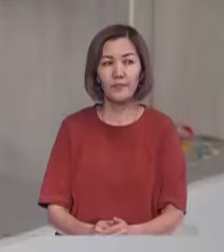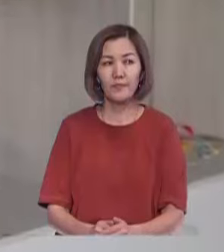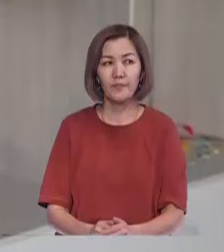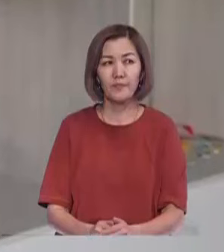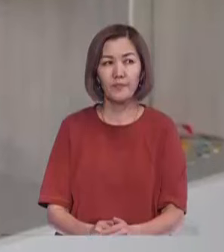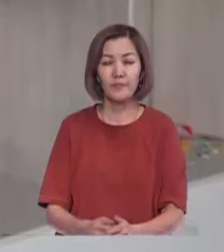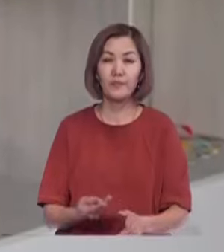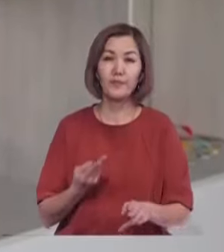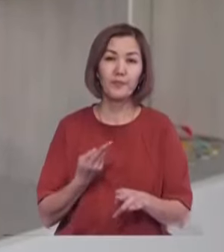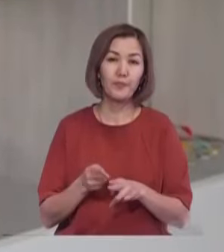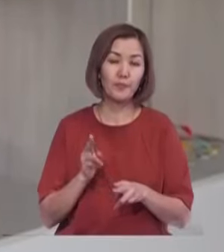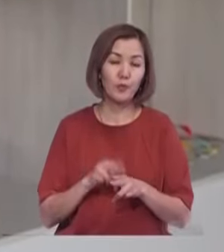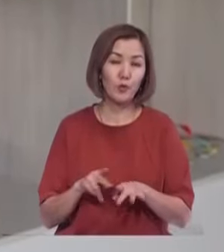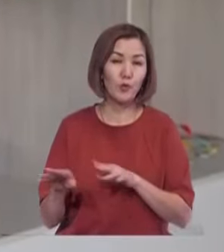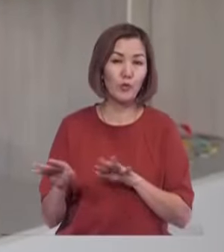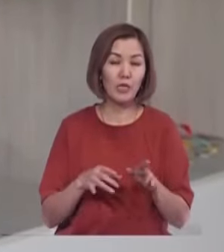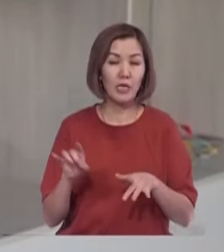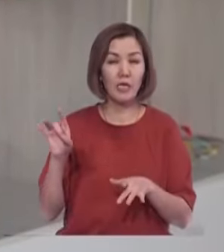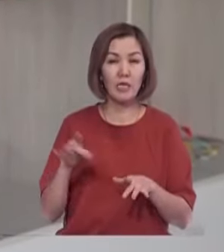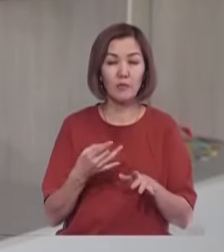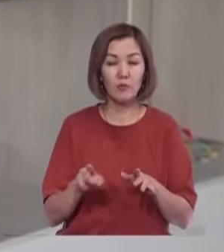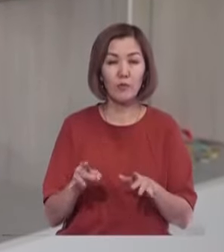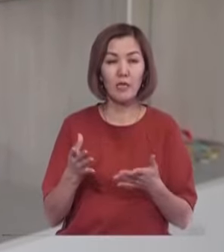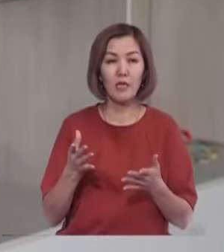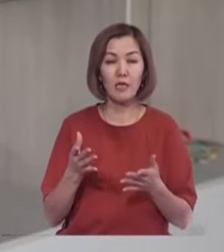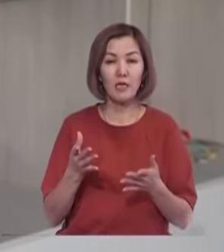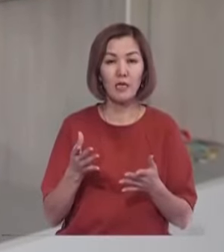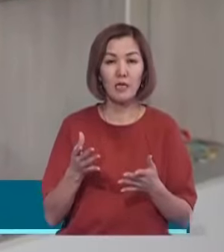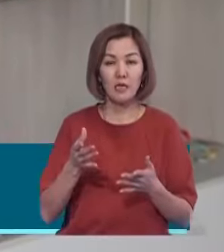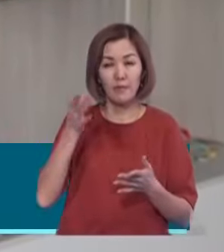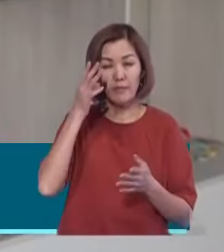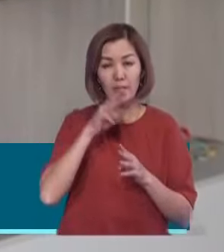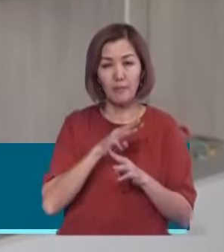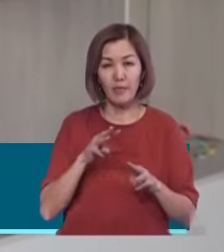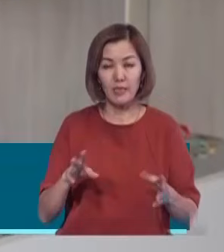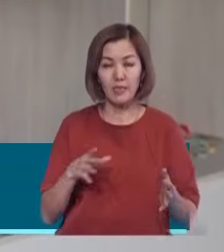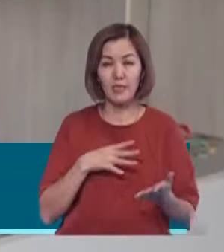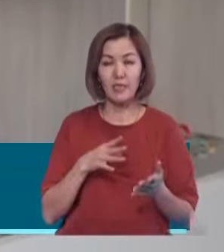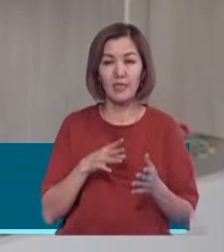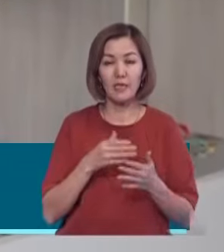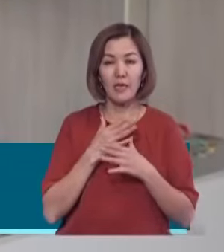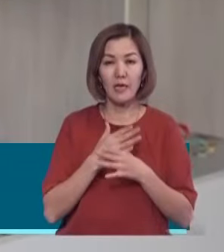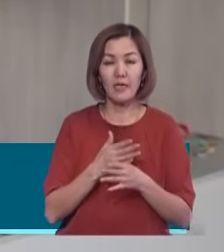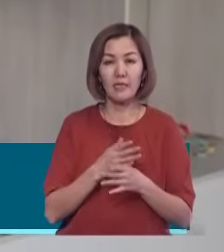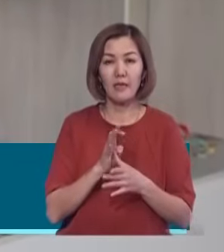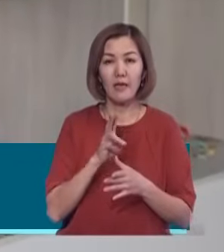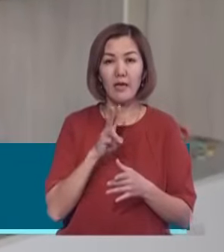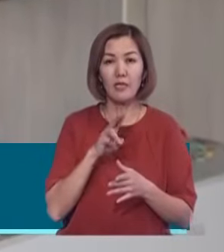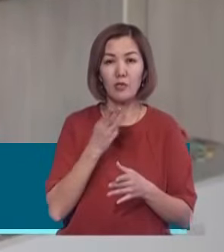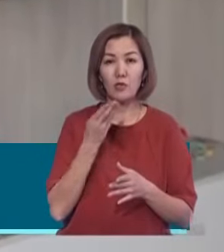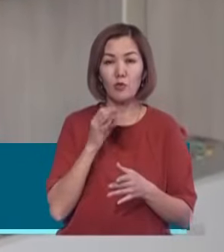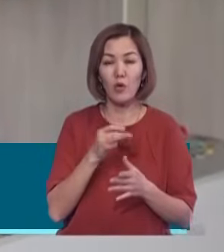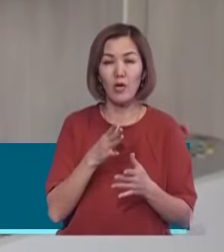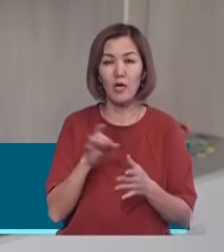Бұл енді шара республикалық білім министрлігінің аясында ән шуақ деген